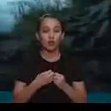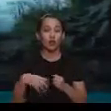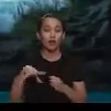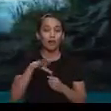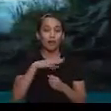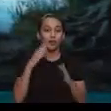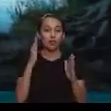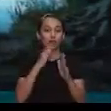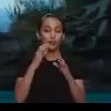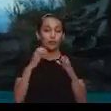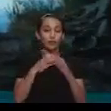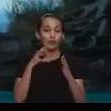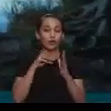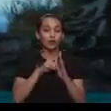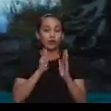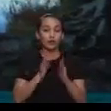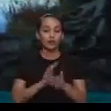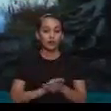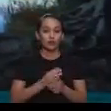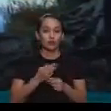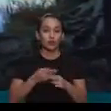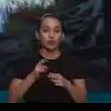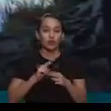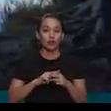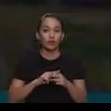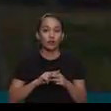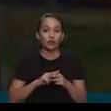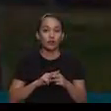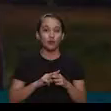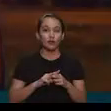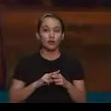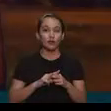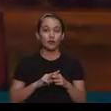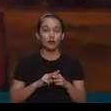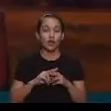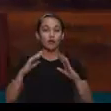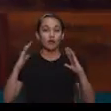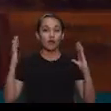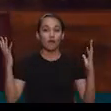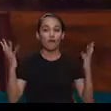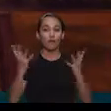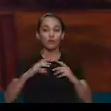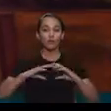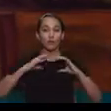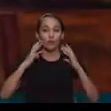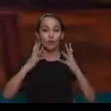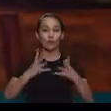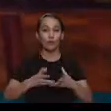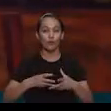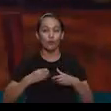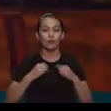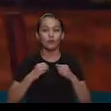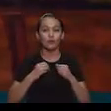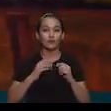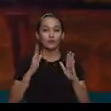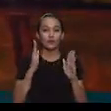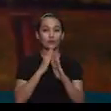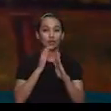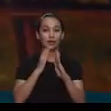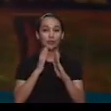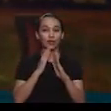qilib, inson qo'li bilan yaratilgan narsalardan tashqari, atrofimizdagi olam tabiatni tashkil